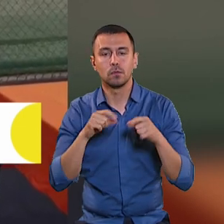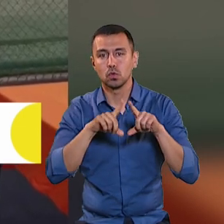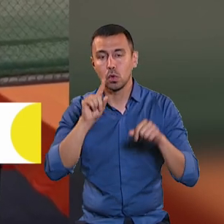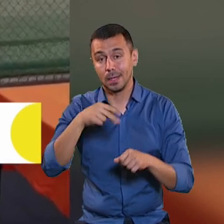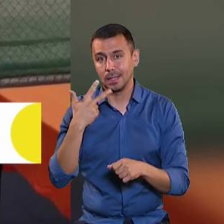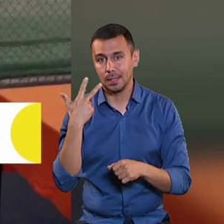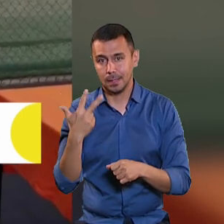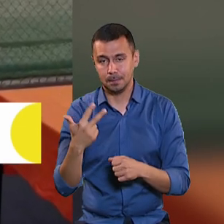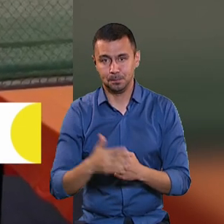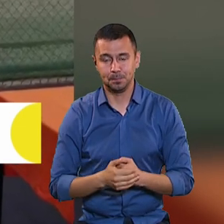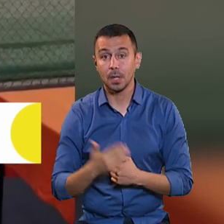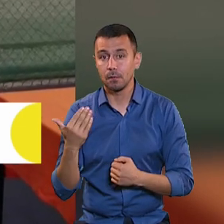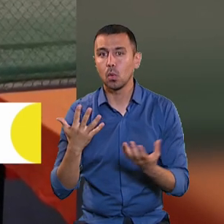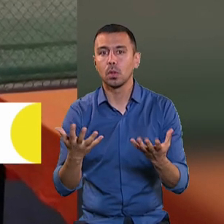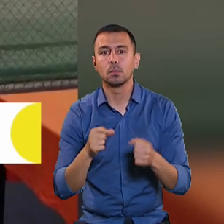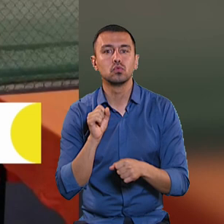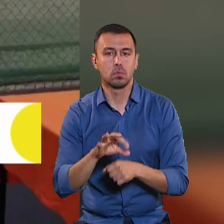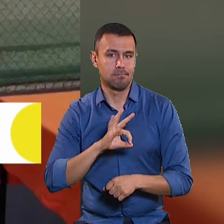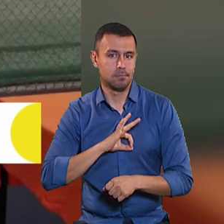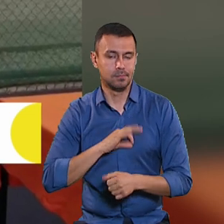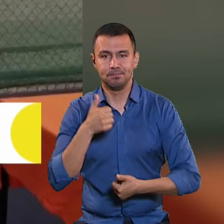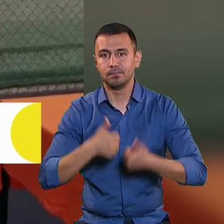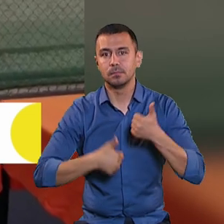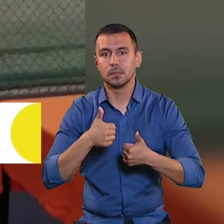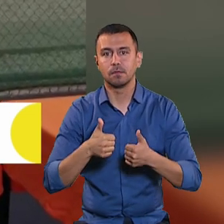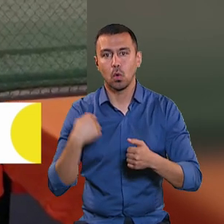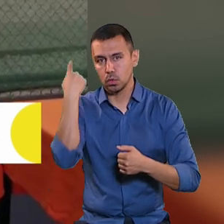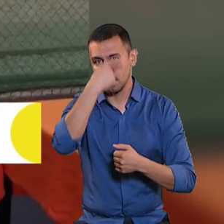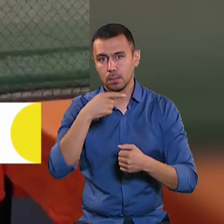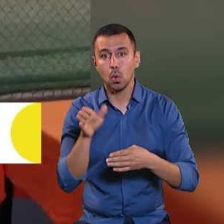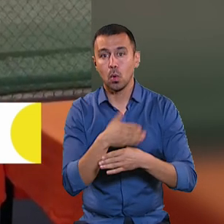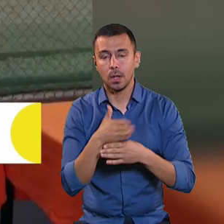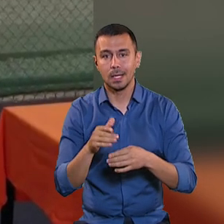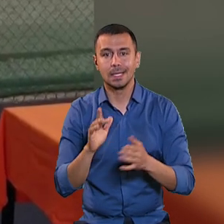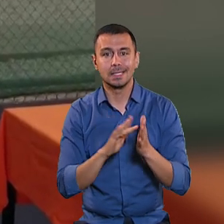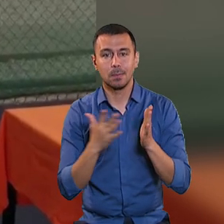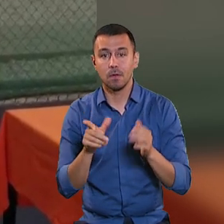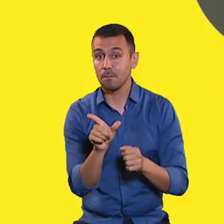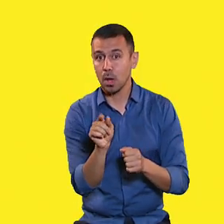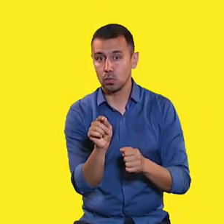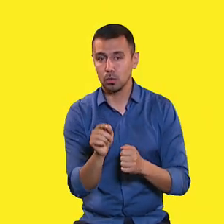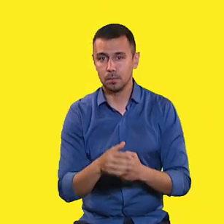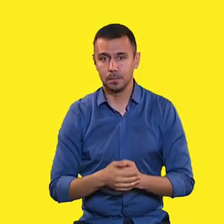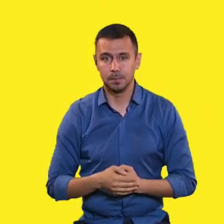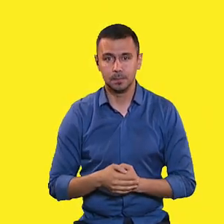3 нікита білозерцев Він отримав золоту медаль у зма в особистому розряді та срібло у